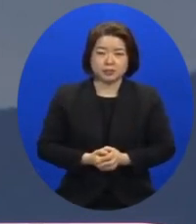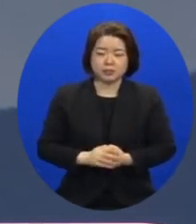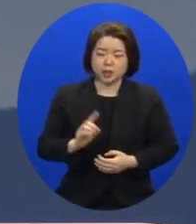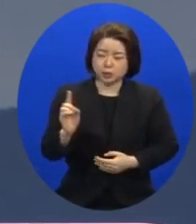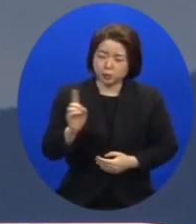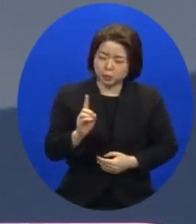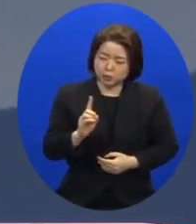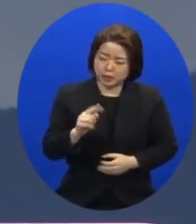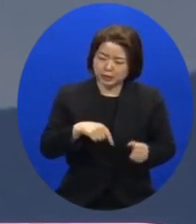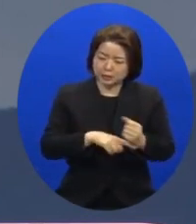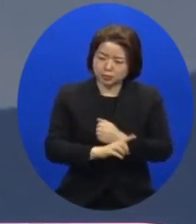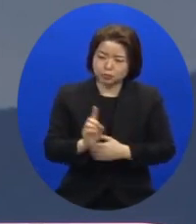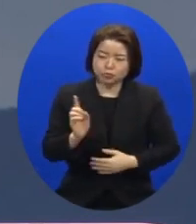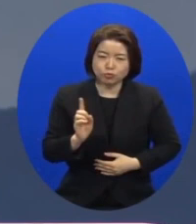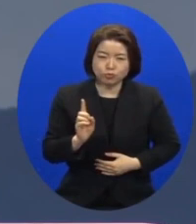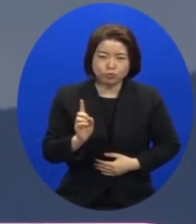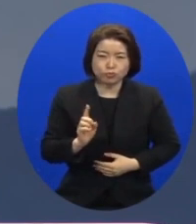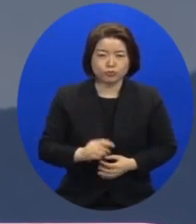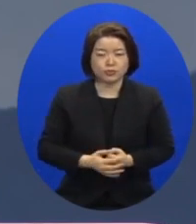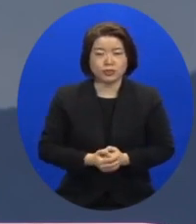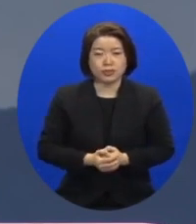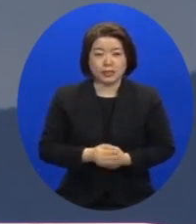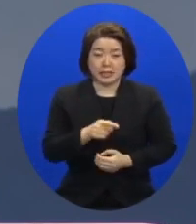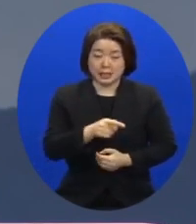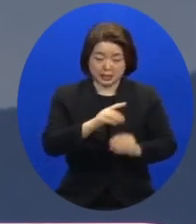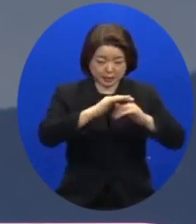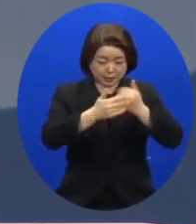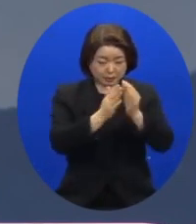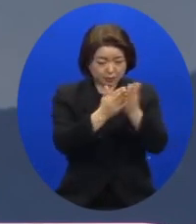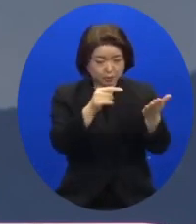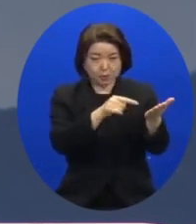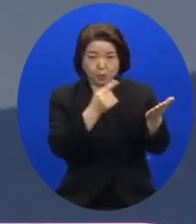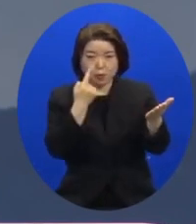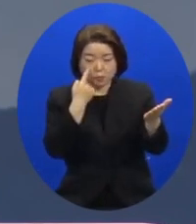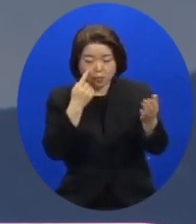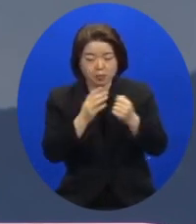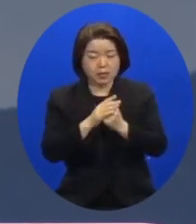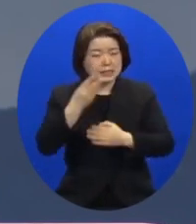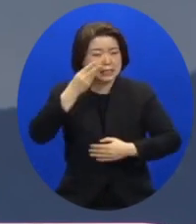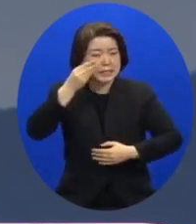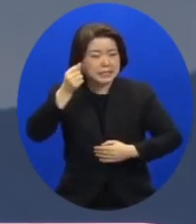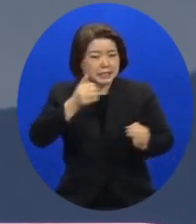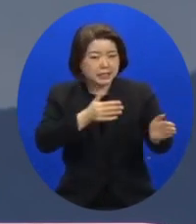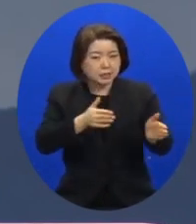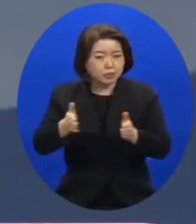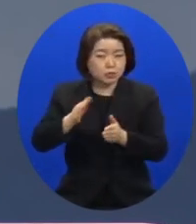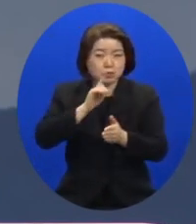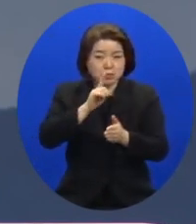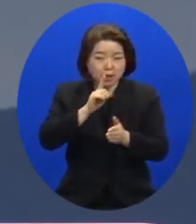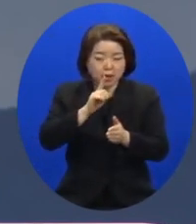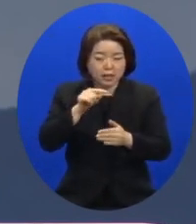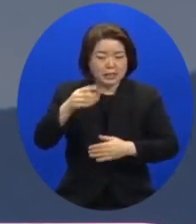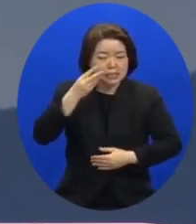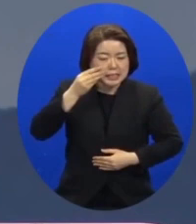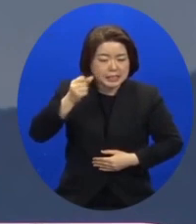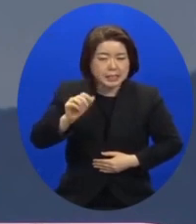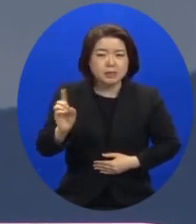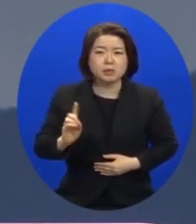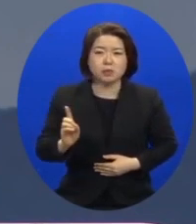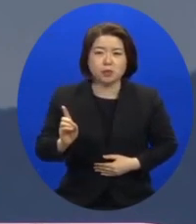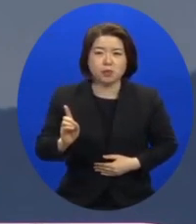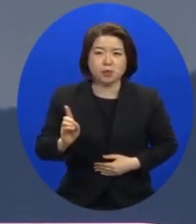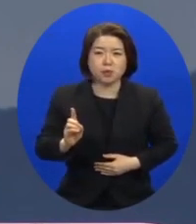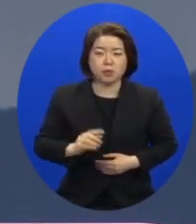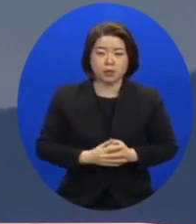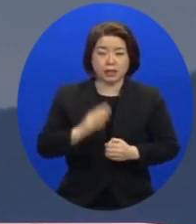도대체 뭘 말하는 걸까 여기서 보면 기름을 준비하라고 했는데 그 기름이 도대체 뭘까